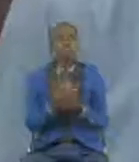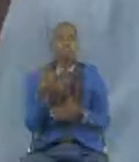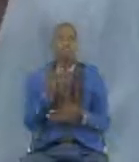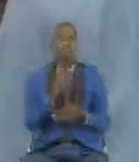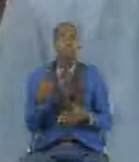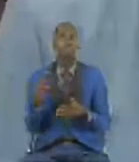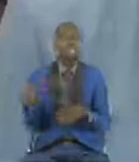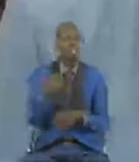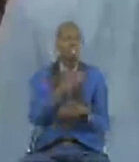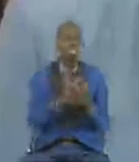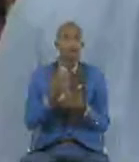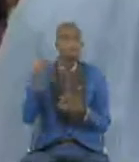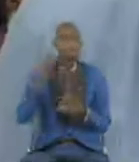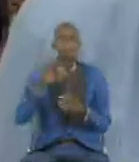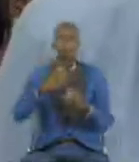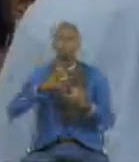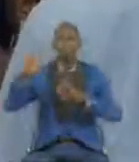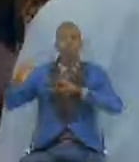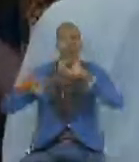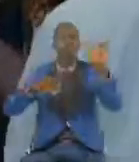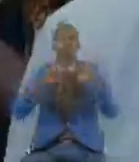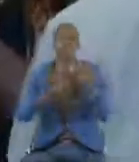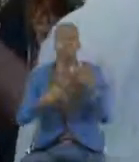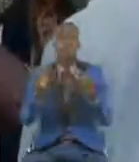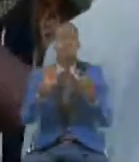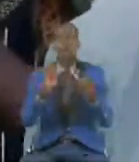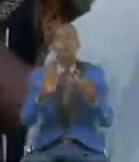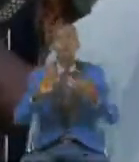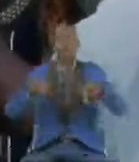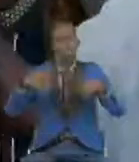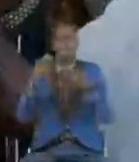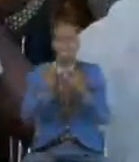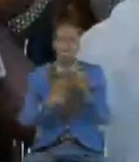Ceux qui avaient été dispersés allaient de lieu en lieu,